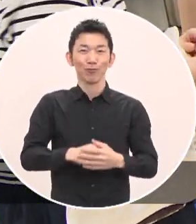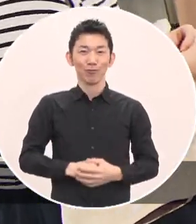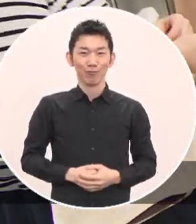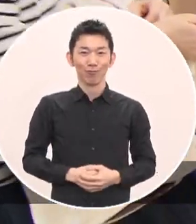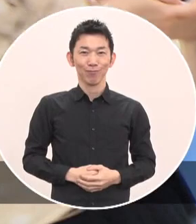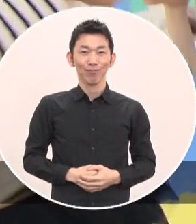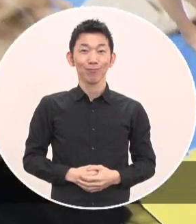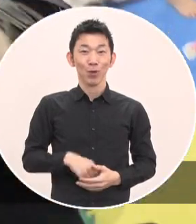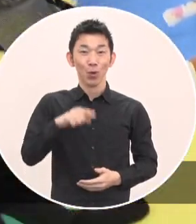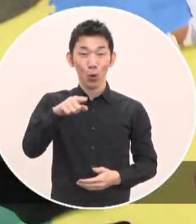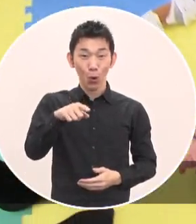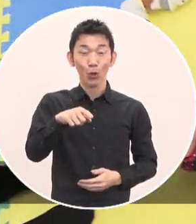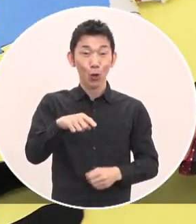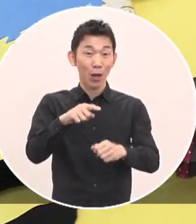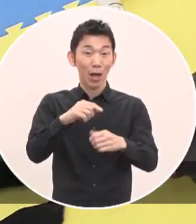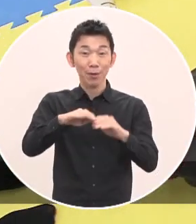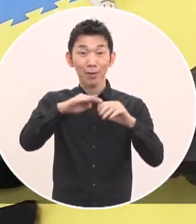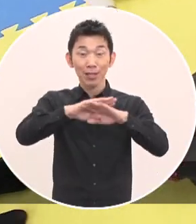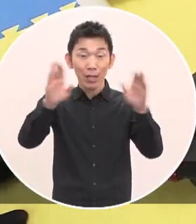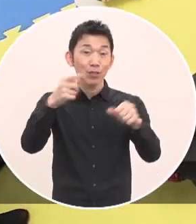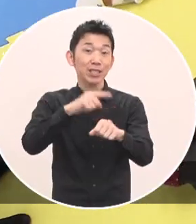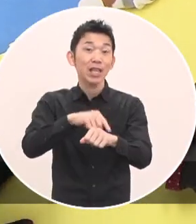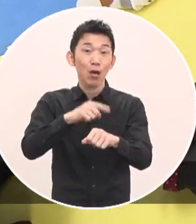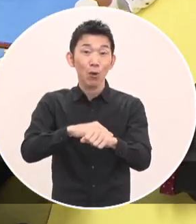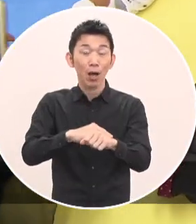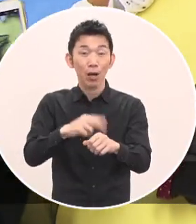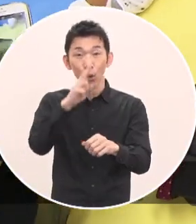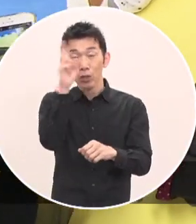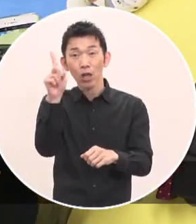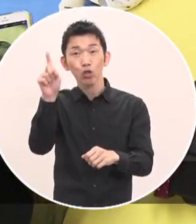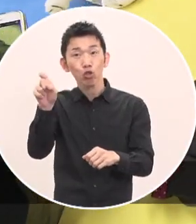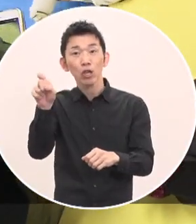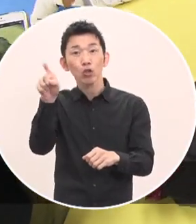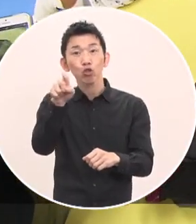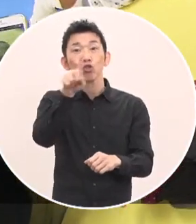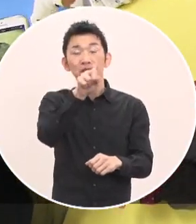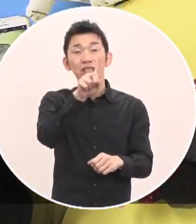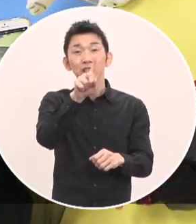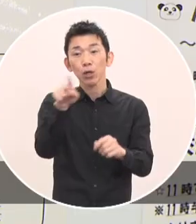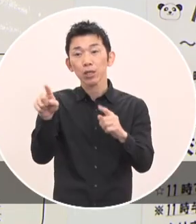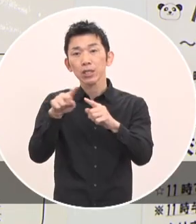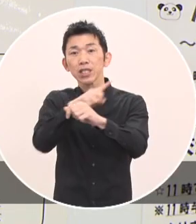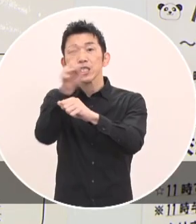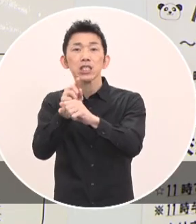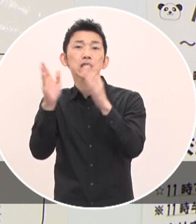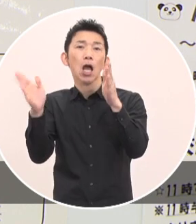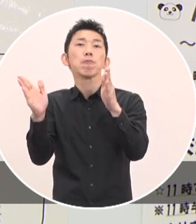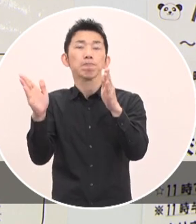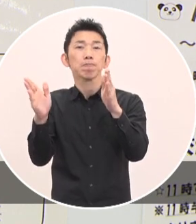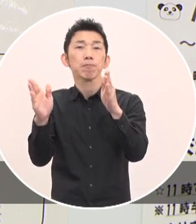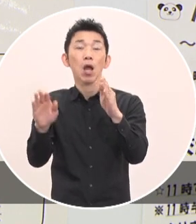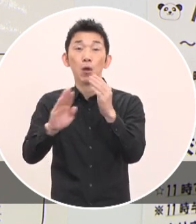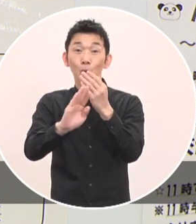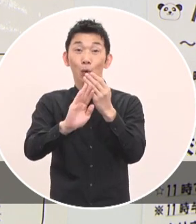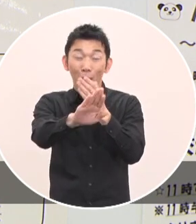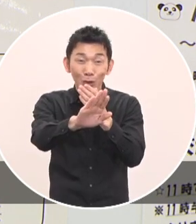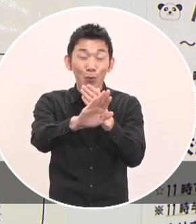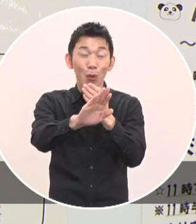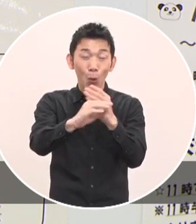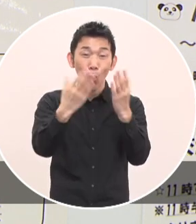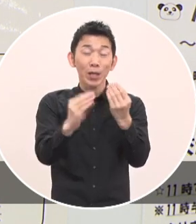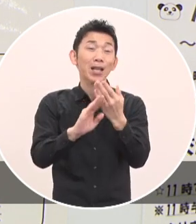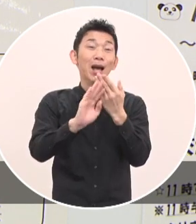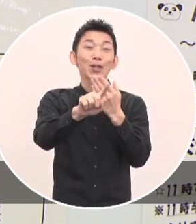パンダヒロボの開催時間は午前10時から11時の1時間程度なのですが終了こうも話は尽きず毎回